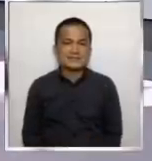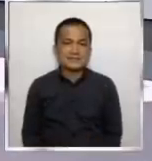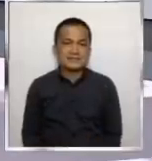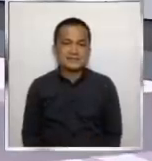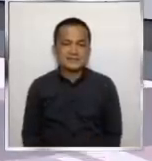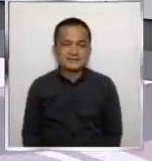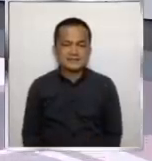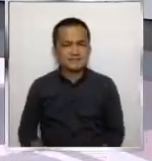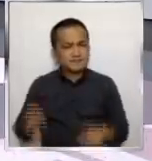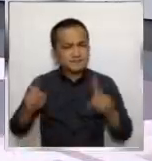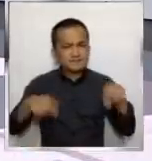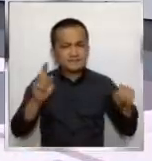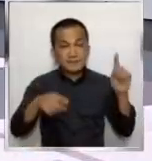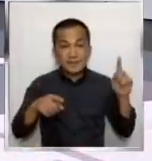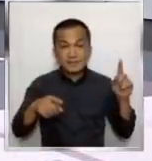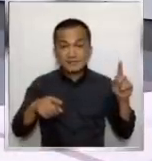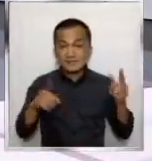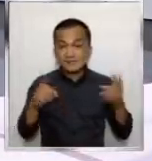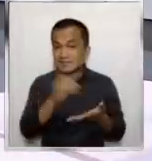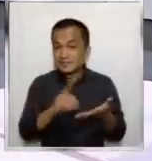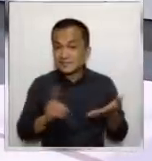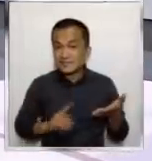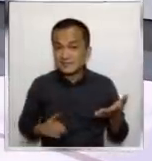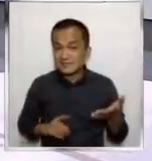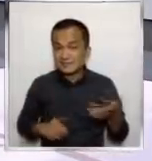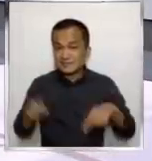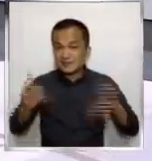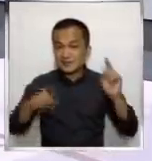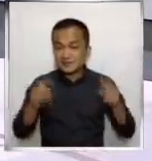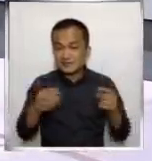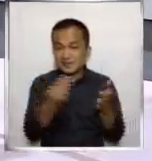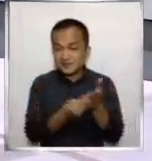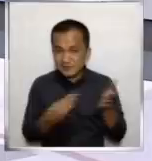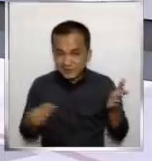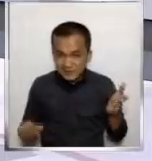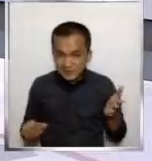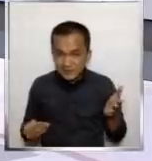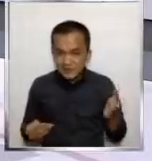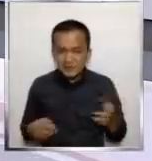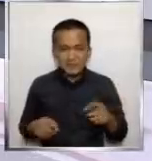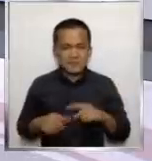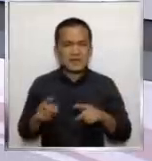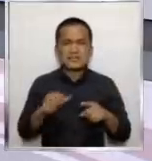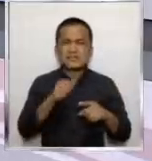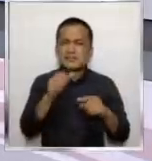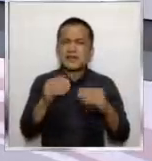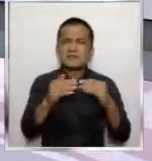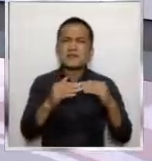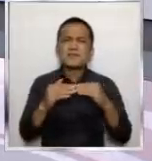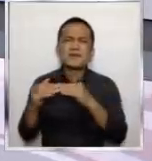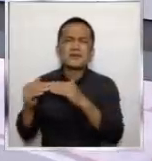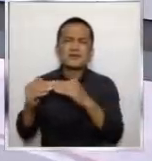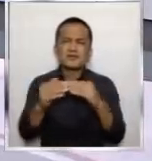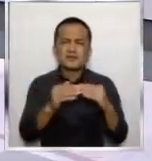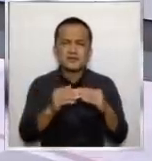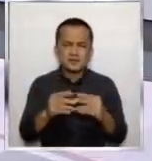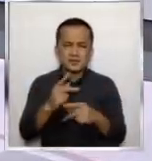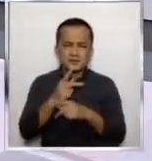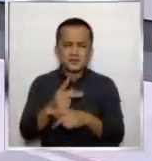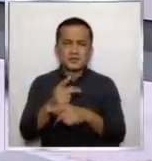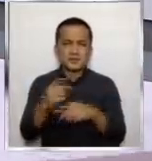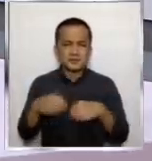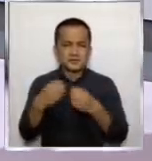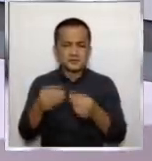iba't ibang disenyo, sari-saring materyales. Pero hindi raw pare-pareho ang proteksyong ibinibigay ng mga